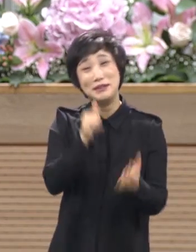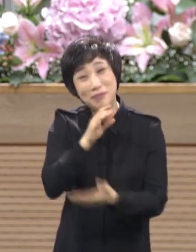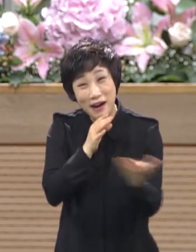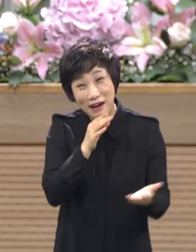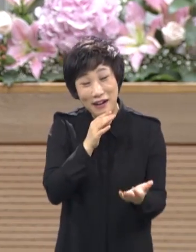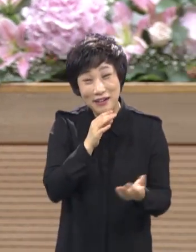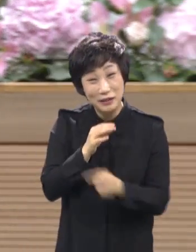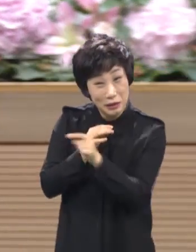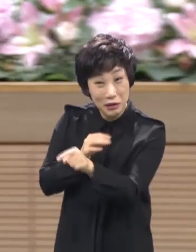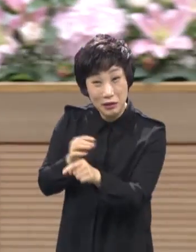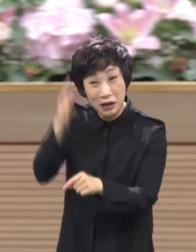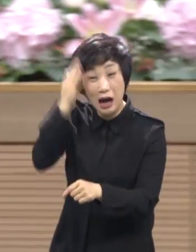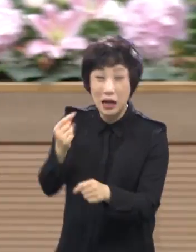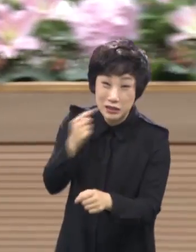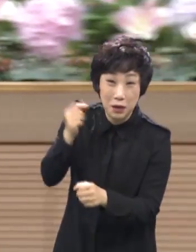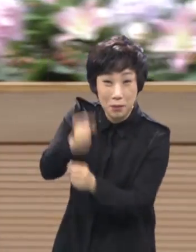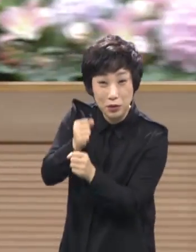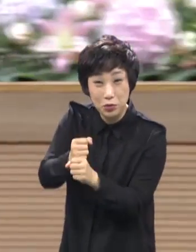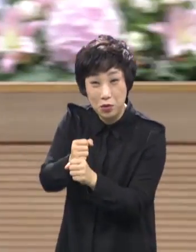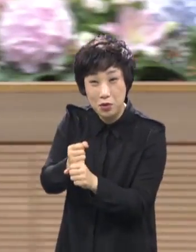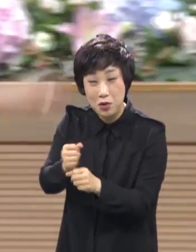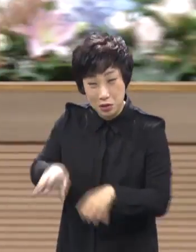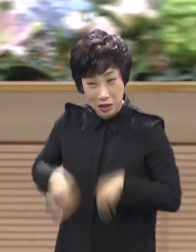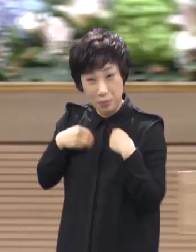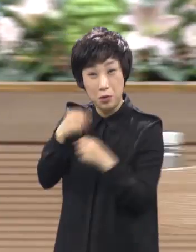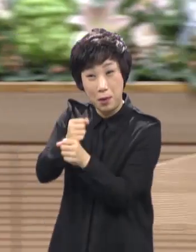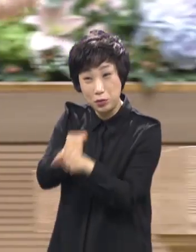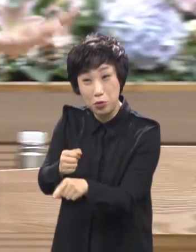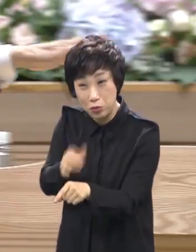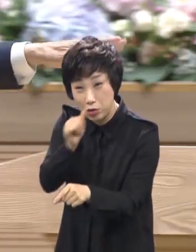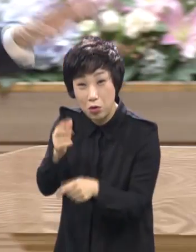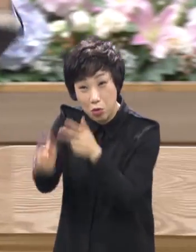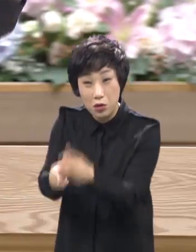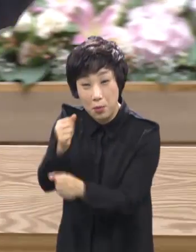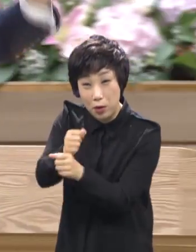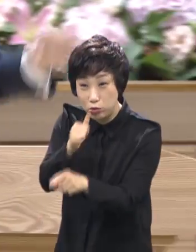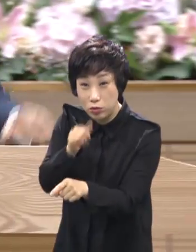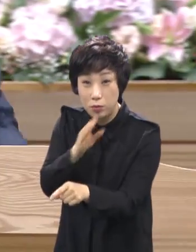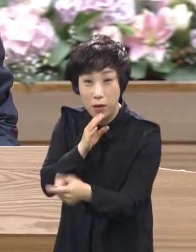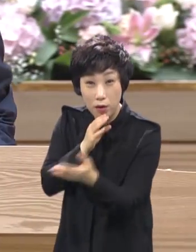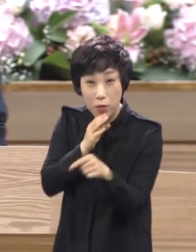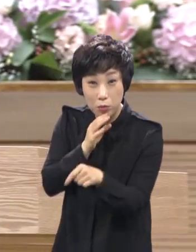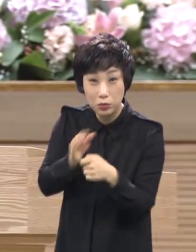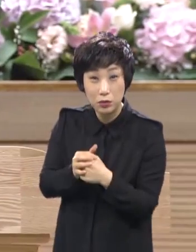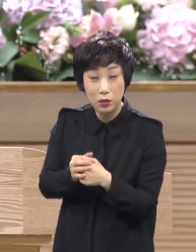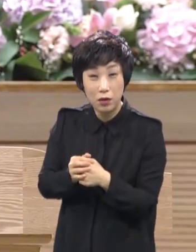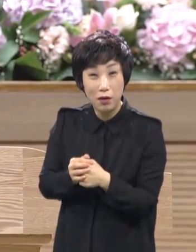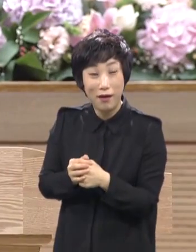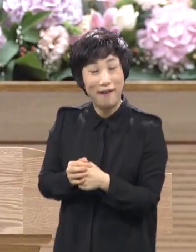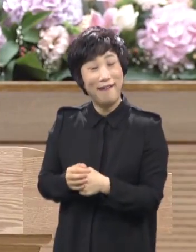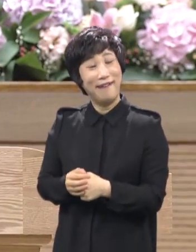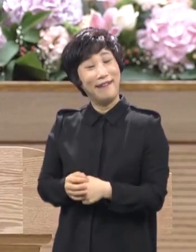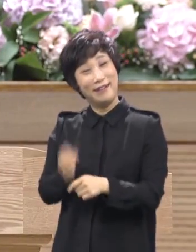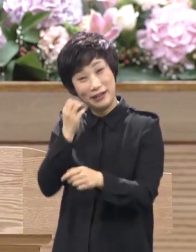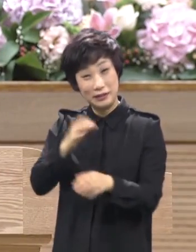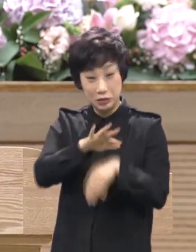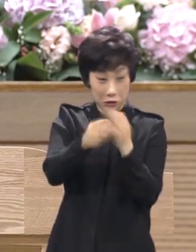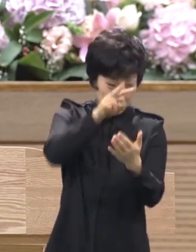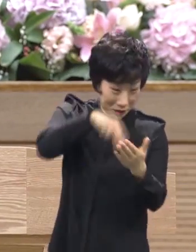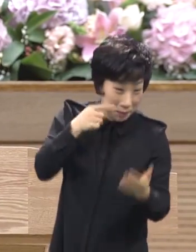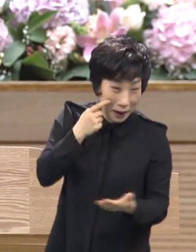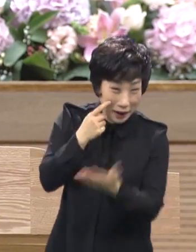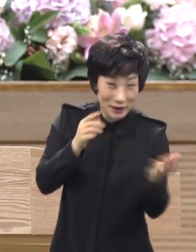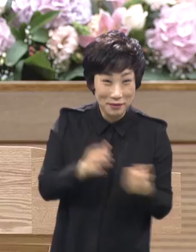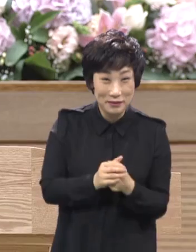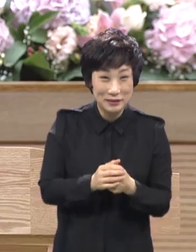그랬어? 응? 생각해봐. 공장에서 그런 것 만들어, 물품 만들어내고, 그렇다. 한번 읽어봐.